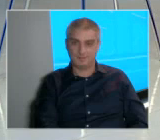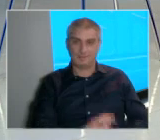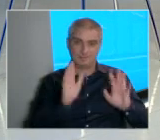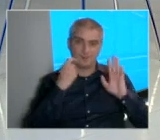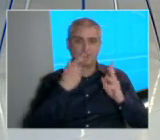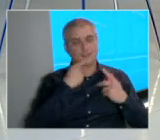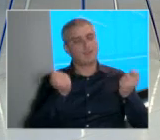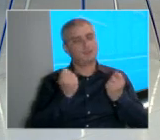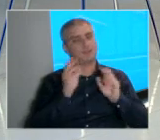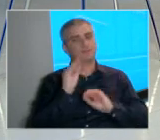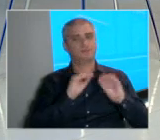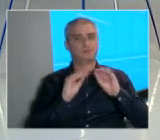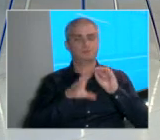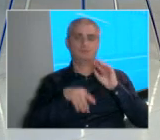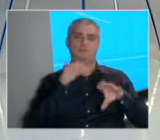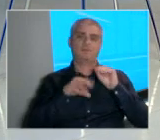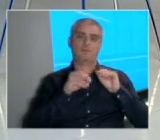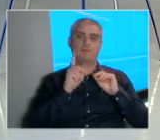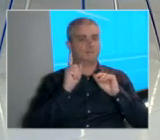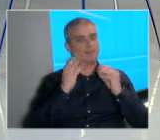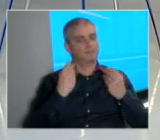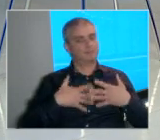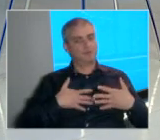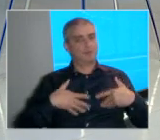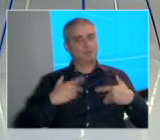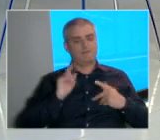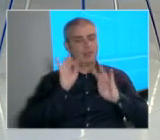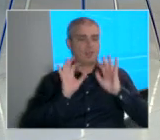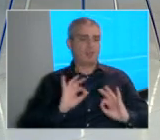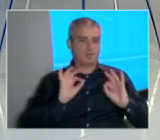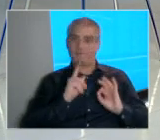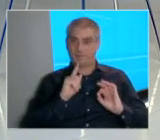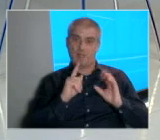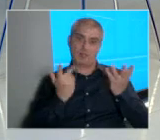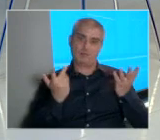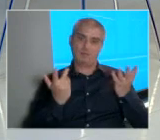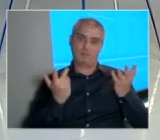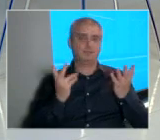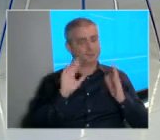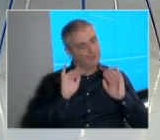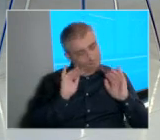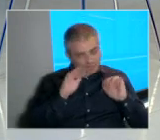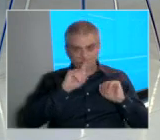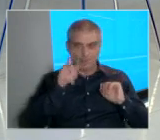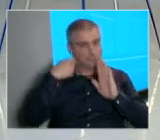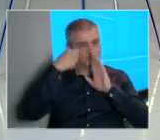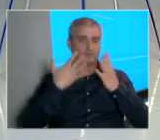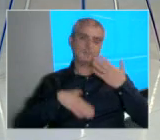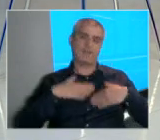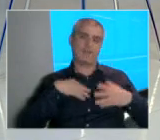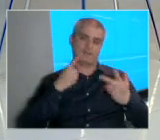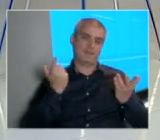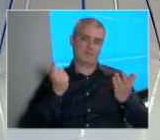משקרה קמפיין שהוא משתמש בבחירות, אבל גם משהו חגיגי, בלי לתקוף אף אחד, זה גם לא מעט... צריך לברך שאולי יותר סרטונים כאלה